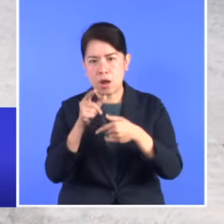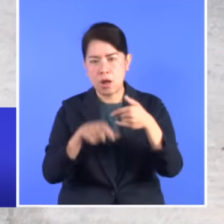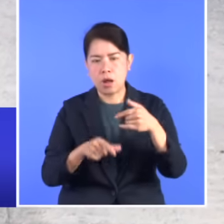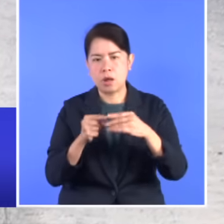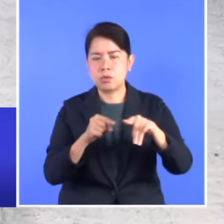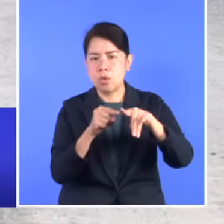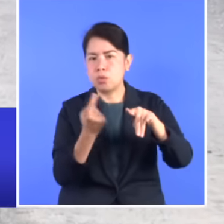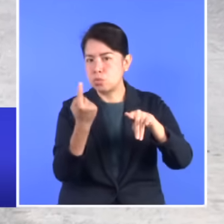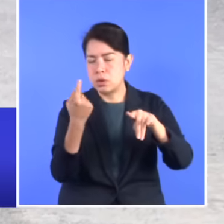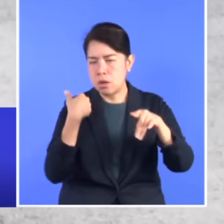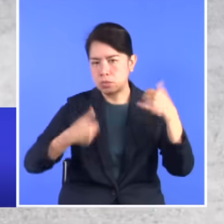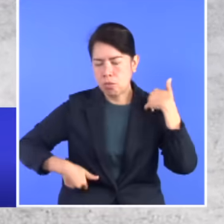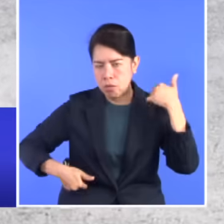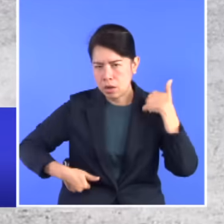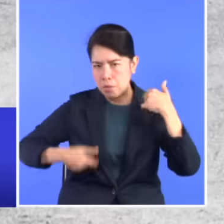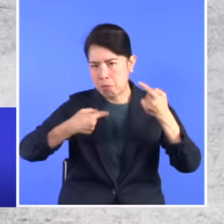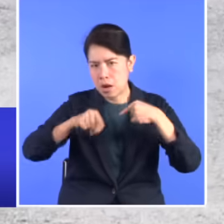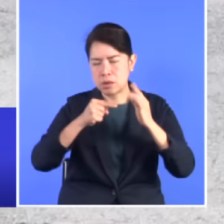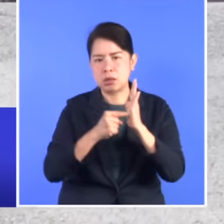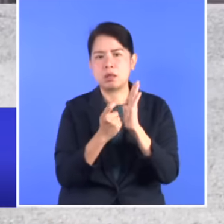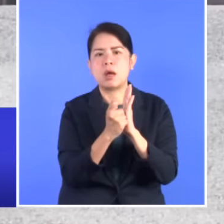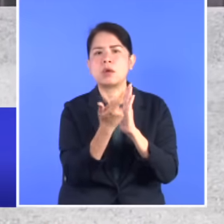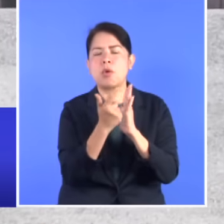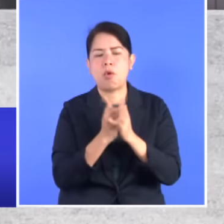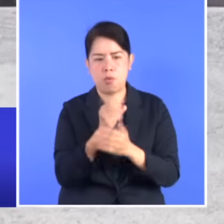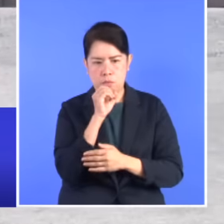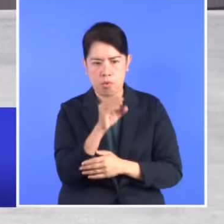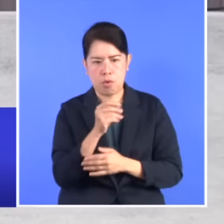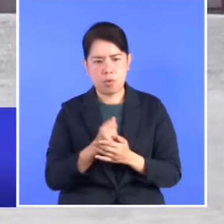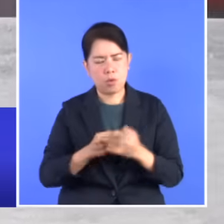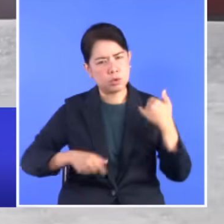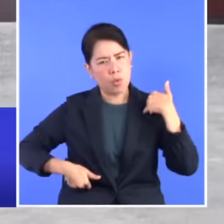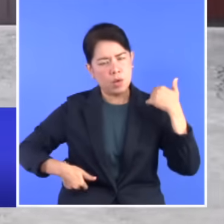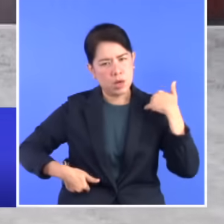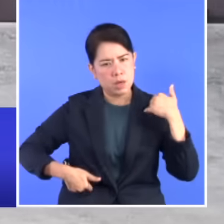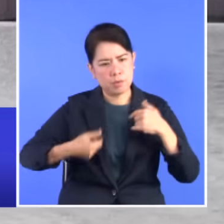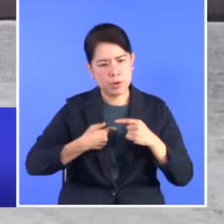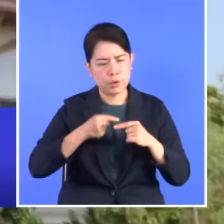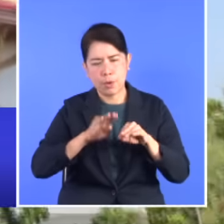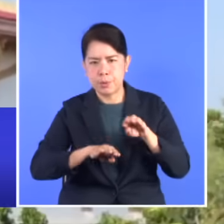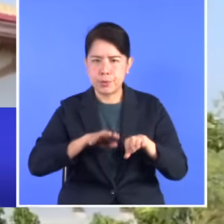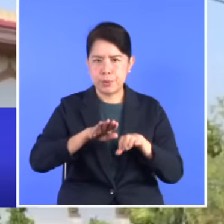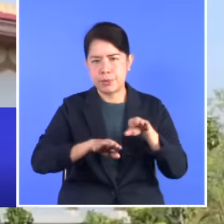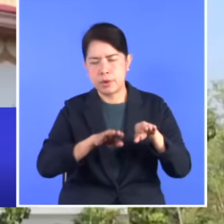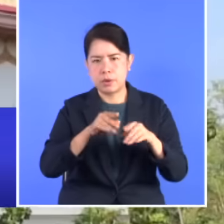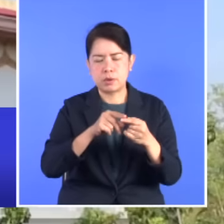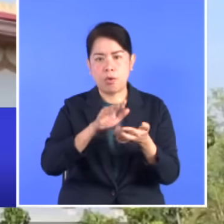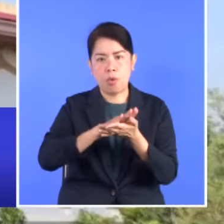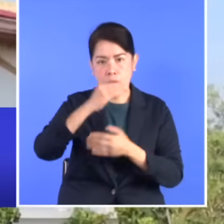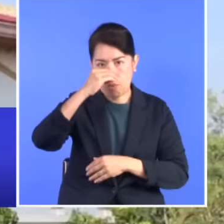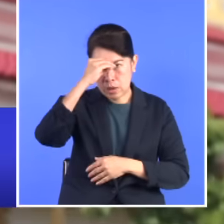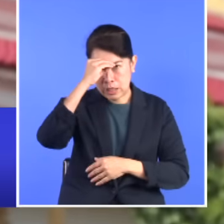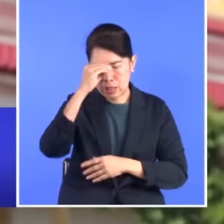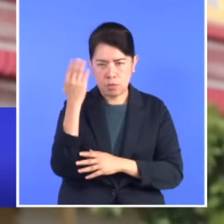แสนสุขเล่าให้ฟังบอกว่าเห็นเจ้าลิงตัวนี้มันมาด้อมๆ มองๆเดินๆอะไรอยู่ที่โรงเรียนตั้งแต่วันที่7พฤศจิกาย